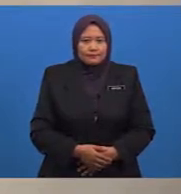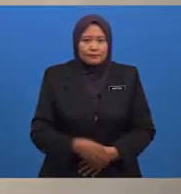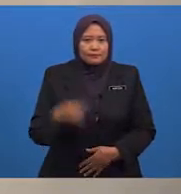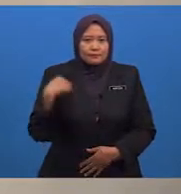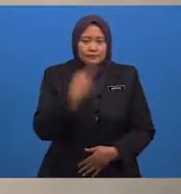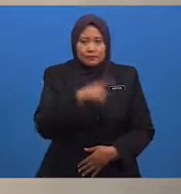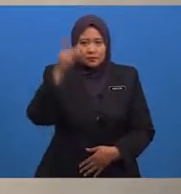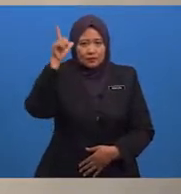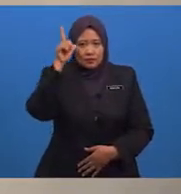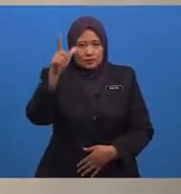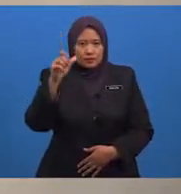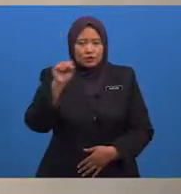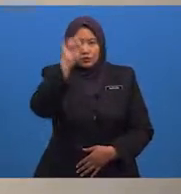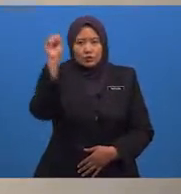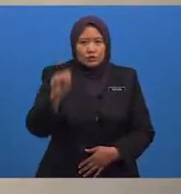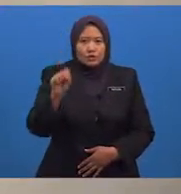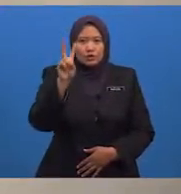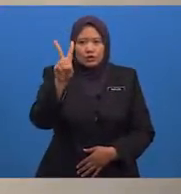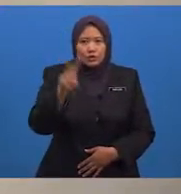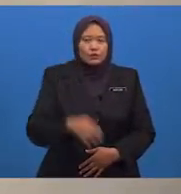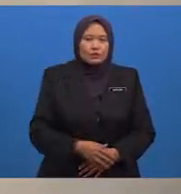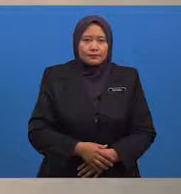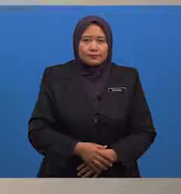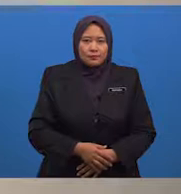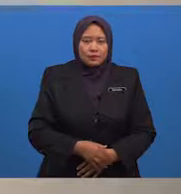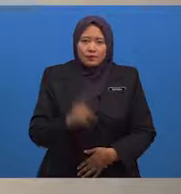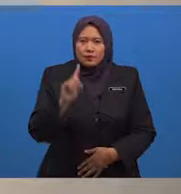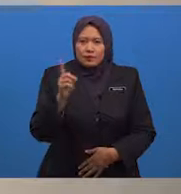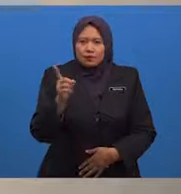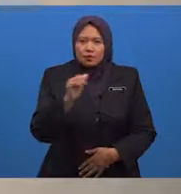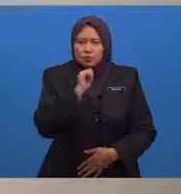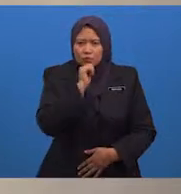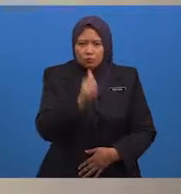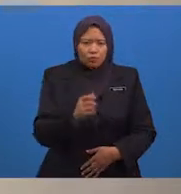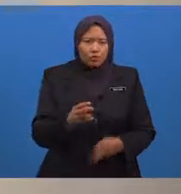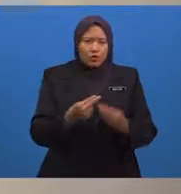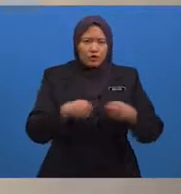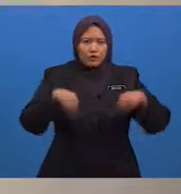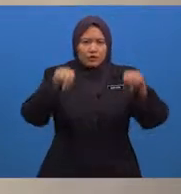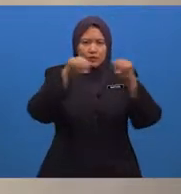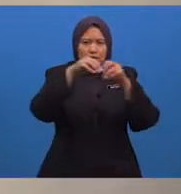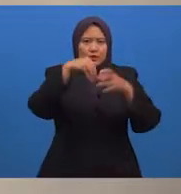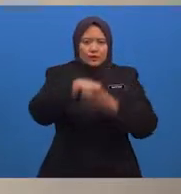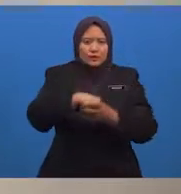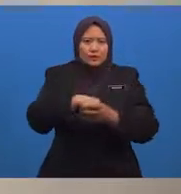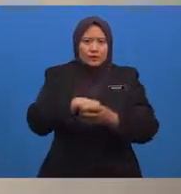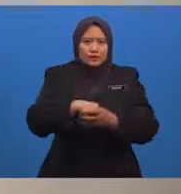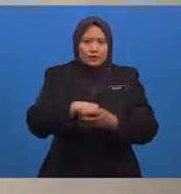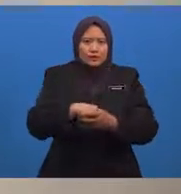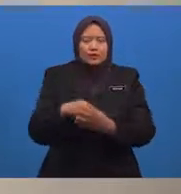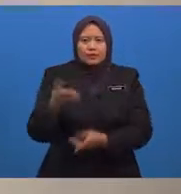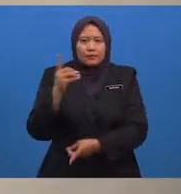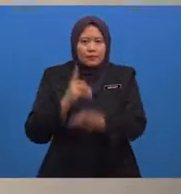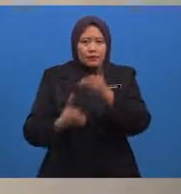Kita lihat pula soalan yang kedua. Yang manakah bukan nilai yang terdapat dalam